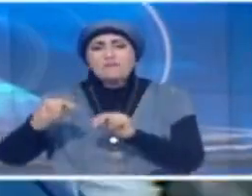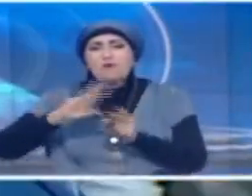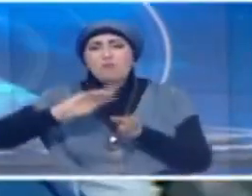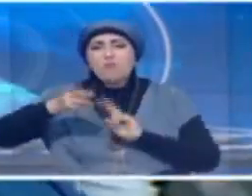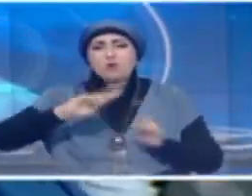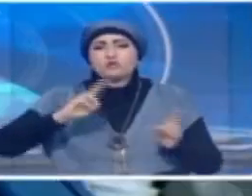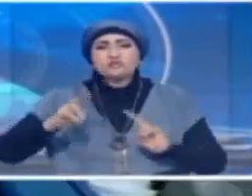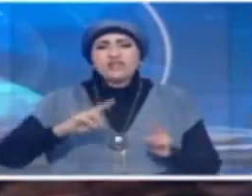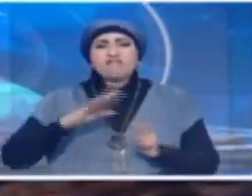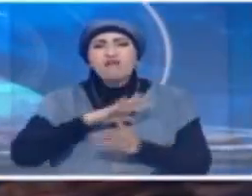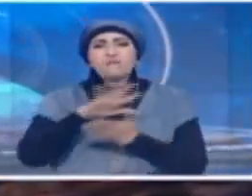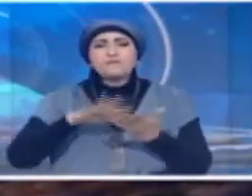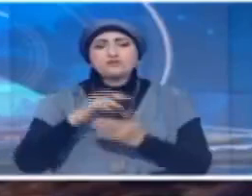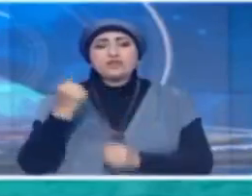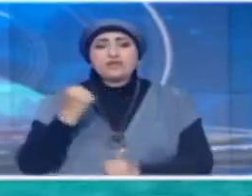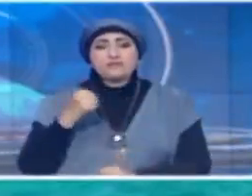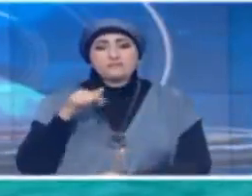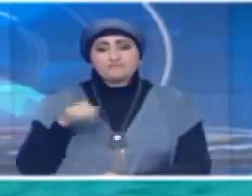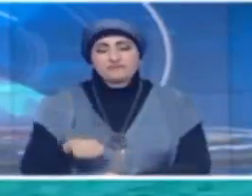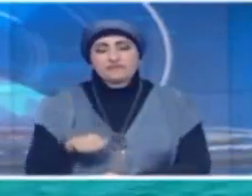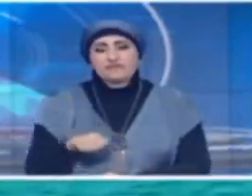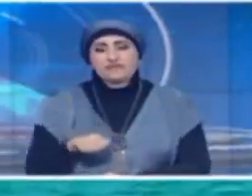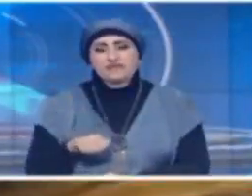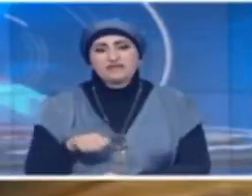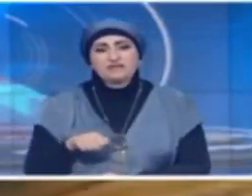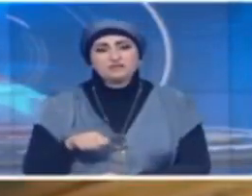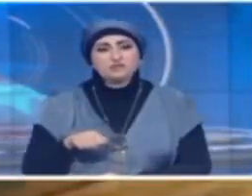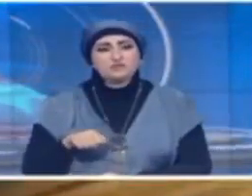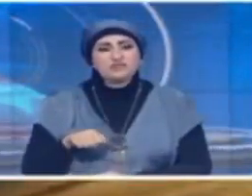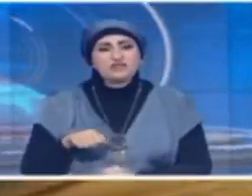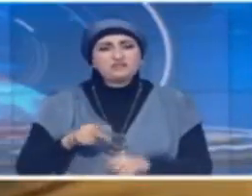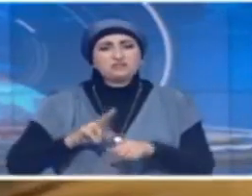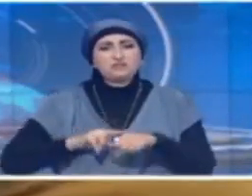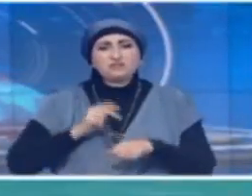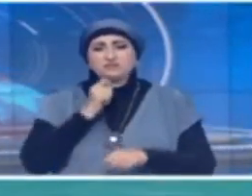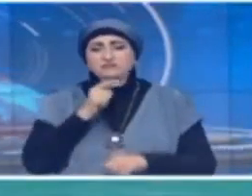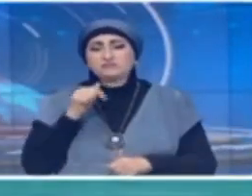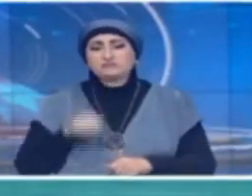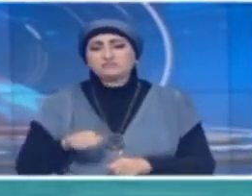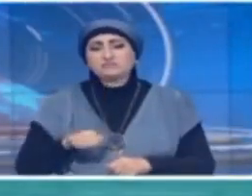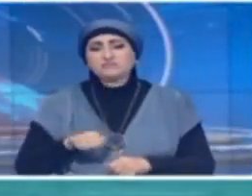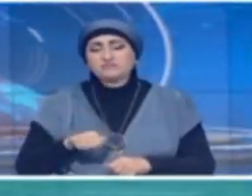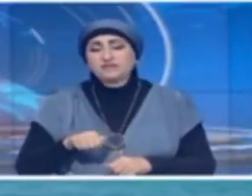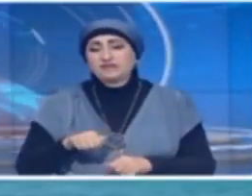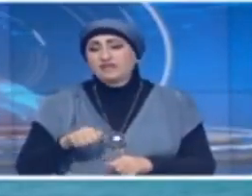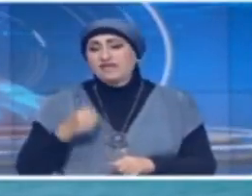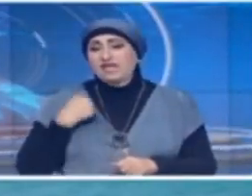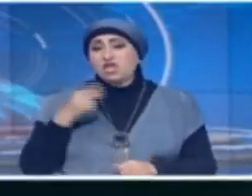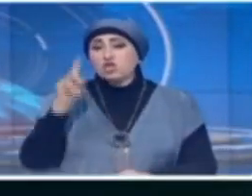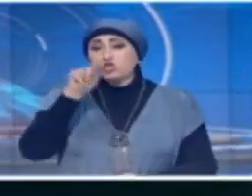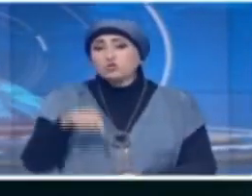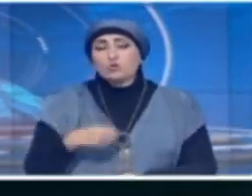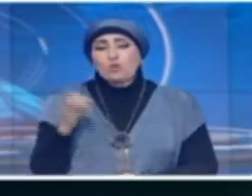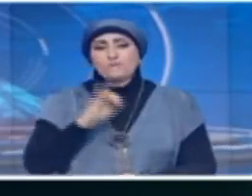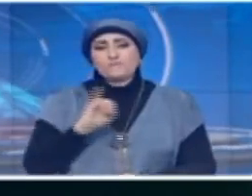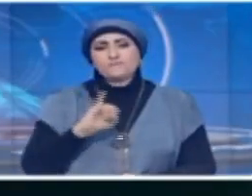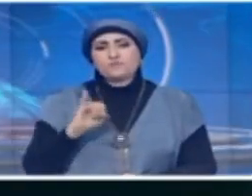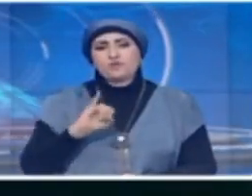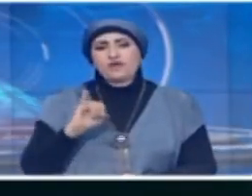الهويه، وبالتالي انا اعتقد ان يوم 3 يوليو هو يوم ميلاد الجمهوريه الجديده، هو يوم ميلاد